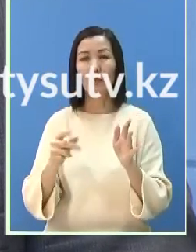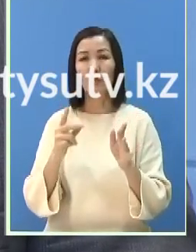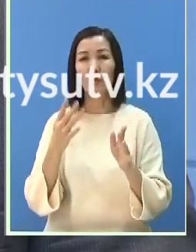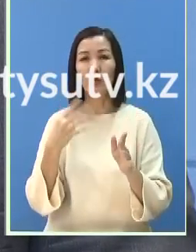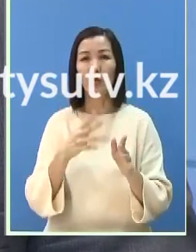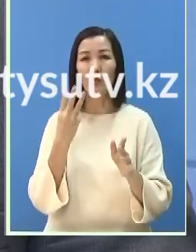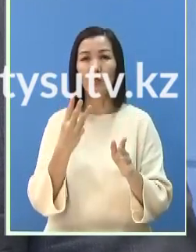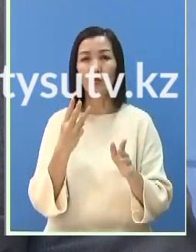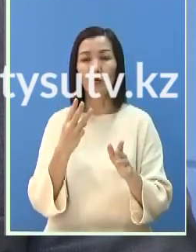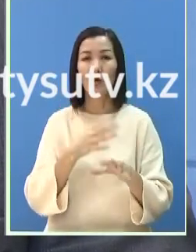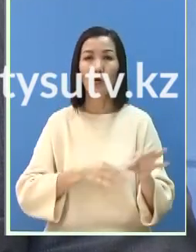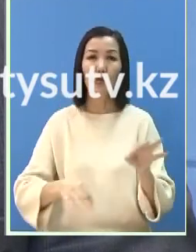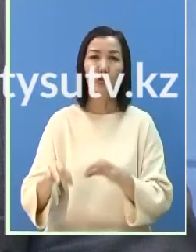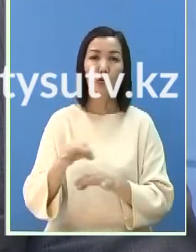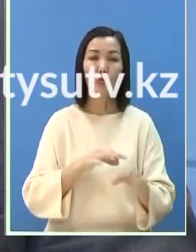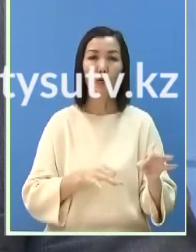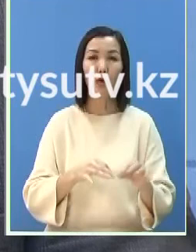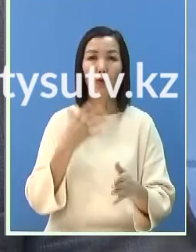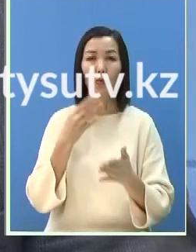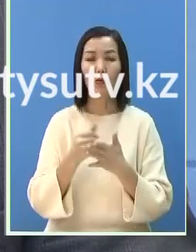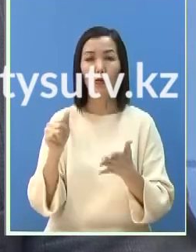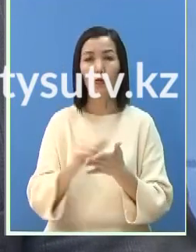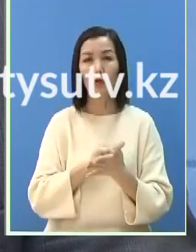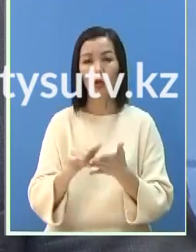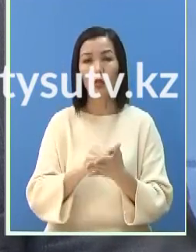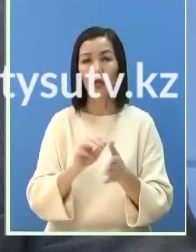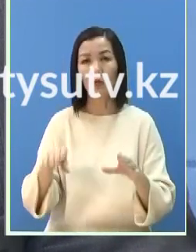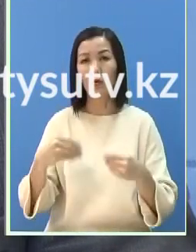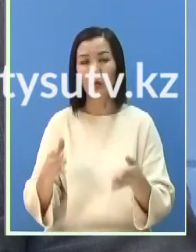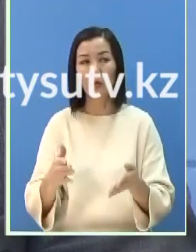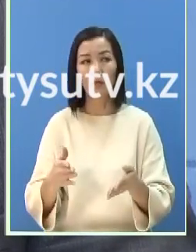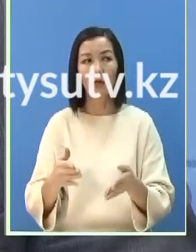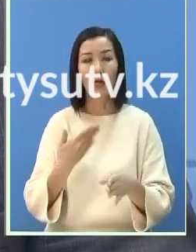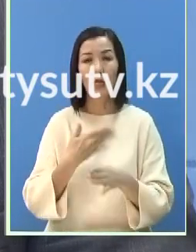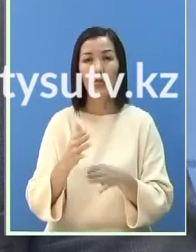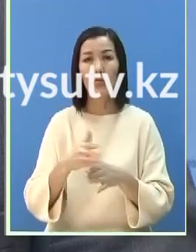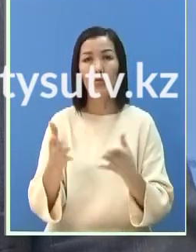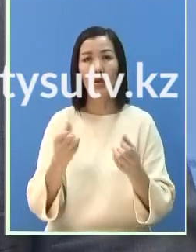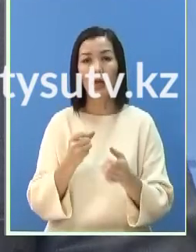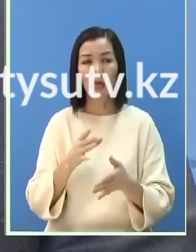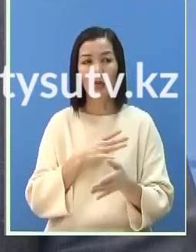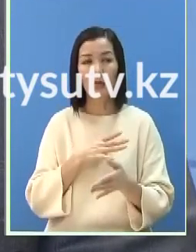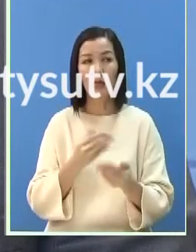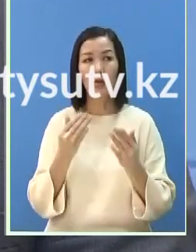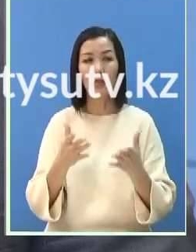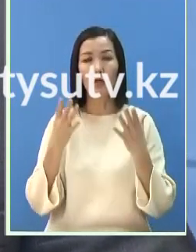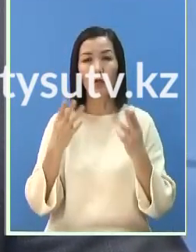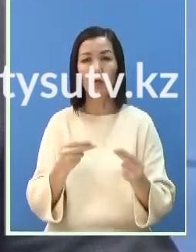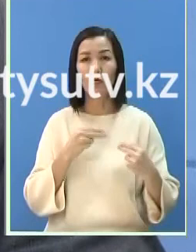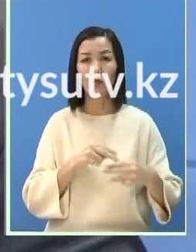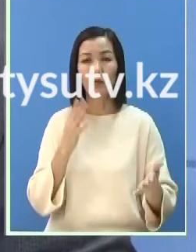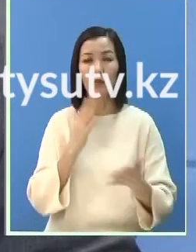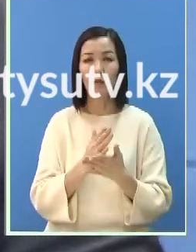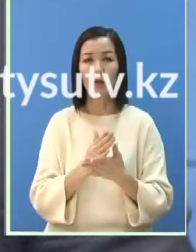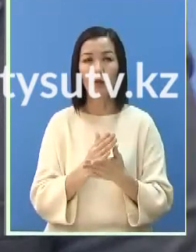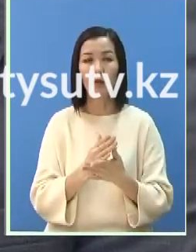жоба өзінің жаңа құжаттарын барлығын өткізіп несие алған. Қазіргі таңда жұмыс істеп жатыр. Ендігі